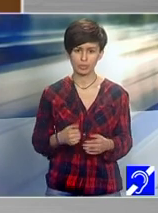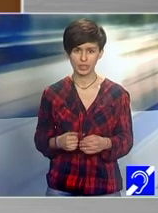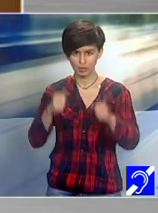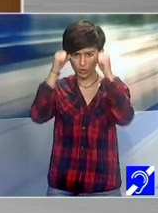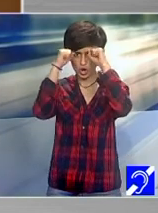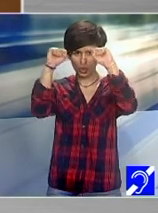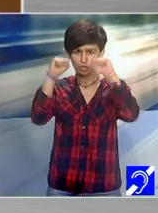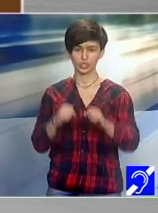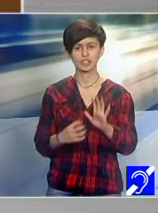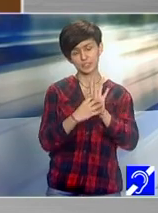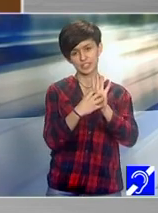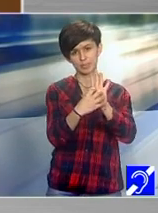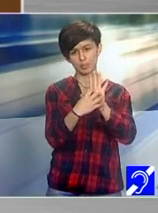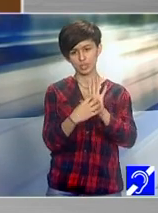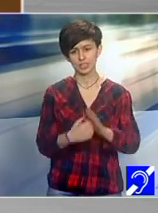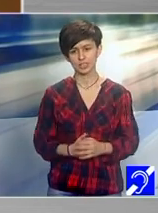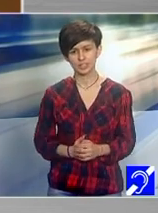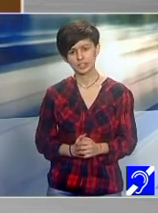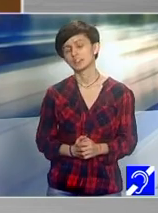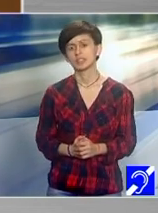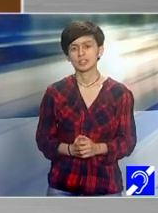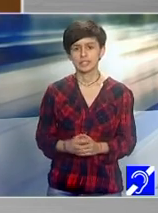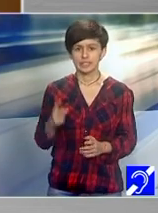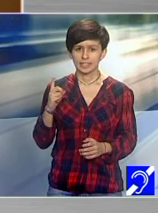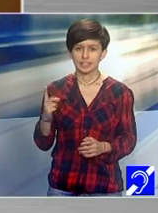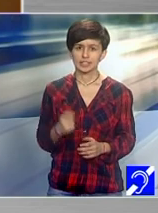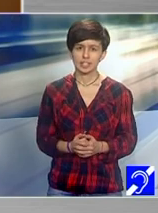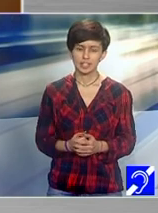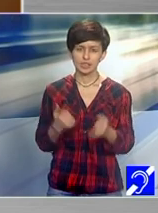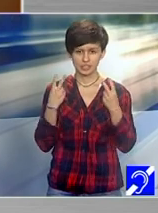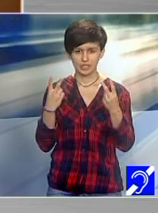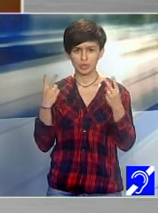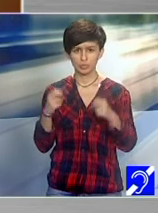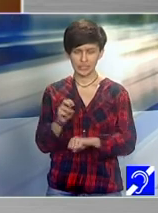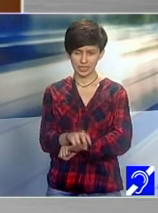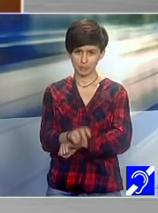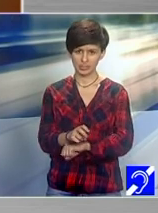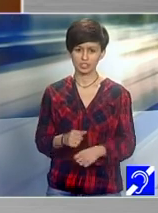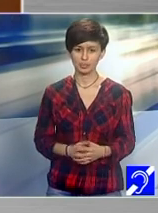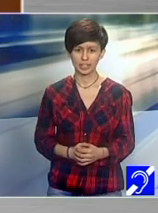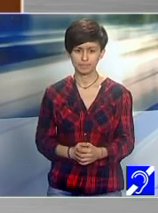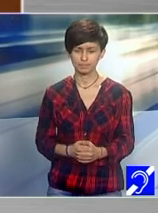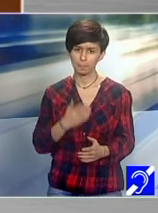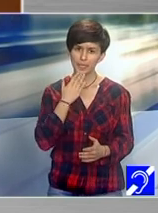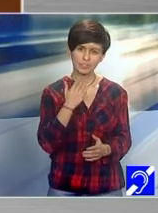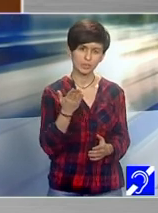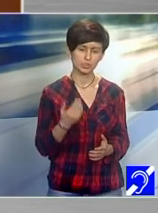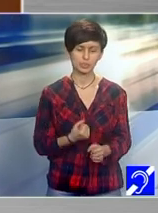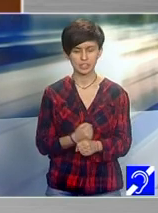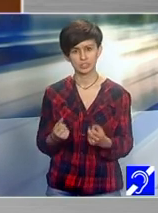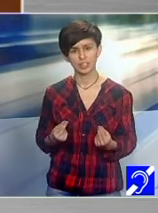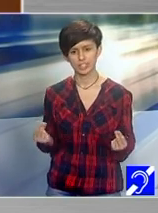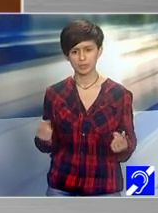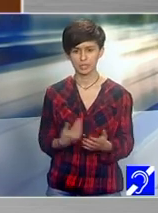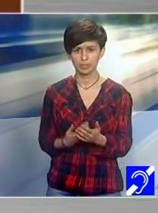Da, este simbolic. Nu, dar nu contează participarea, așa cum ați spus. Da, da. Și doamna doctor, vă mulțumesc foarte mult